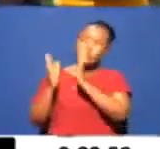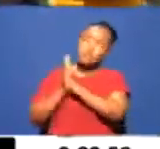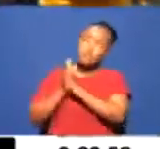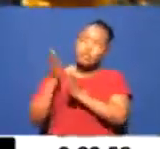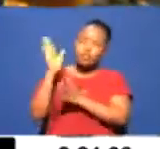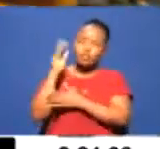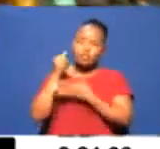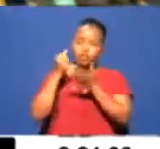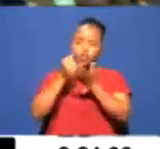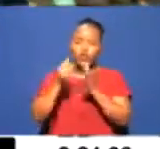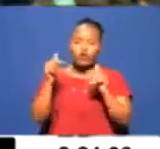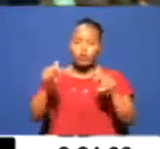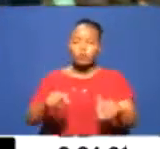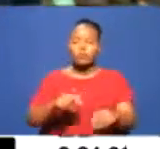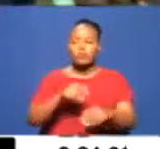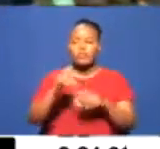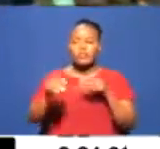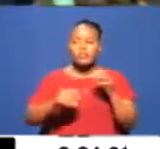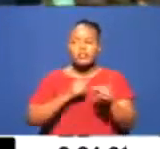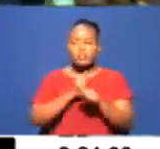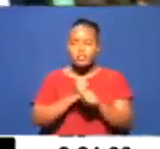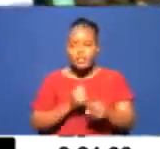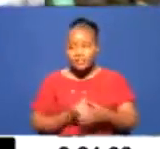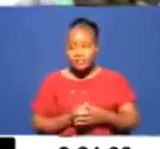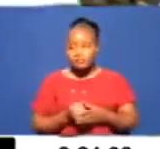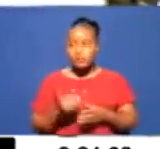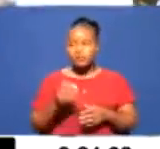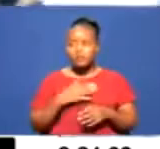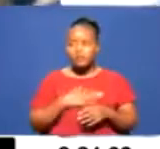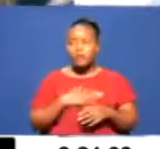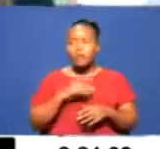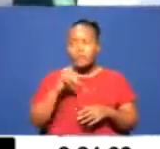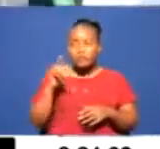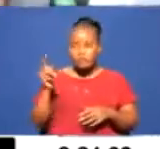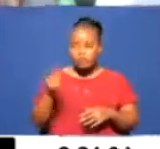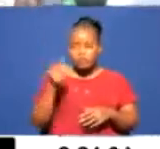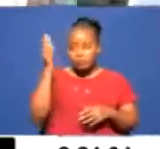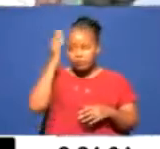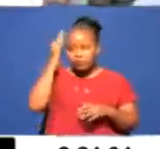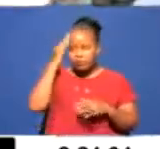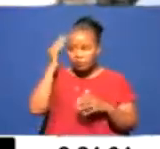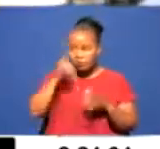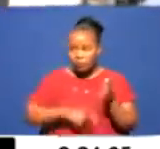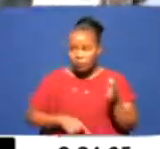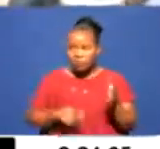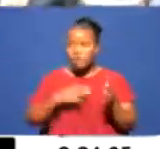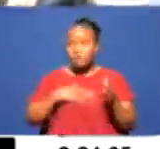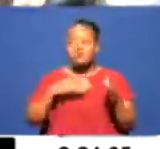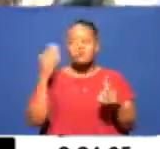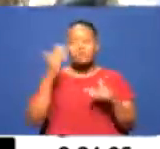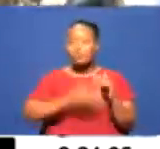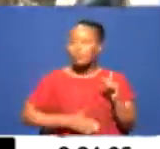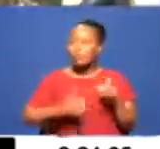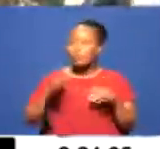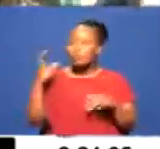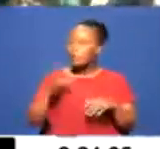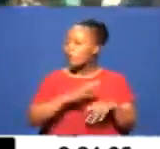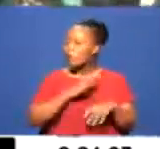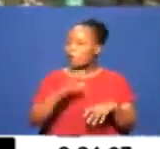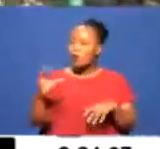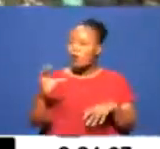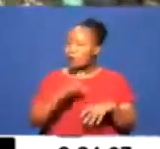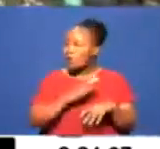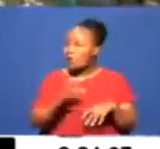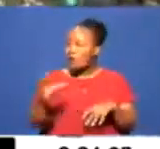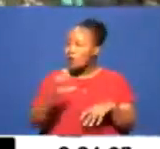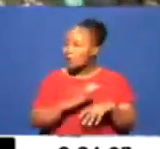Naika kitu nimeweka ya kwanza, nimeweka kitu ya kwanza ni macha pombe mwaka jana. Sasa mwaka huu ni mambo ya